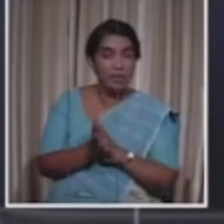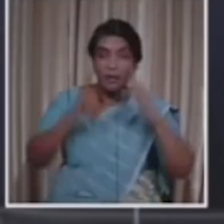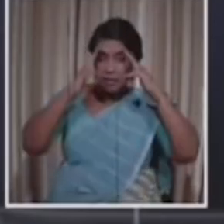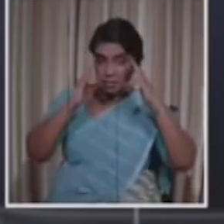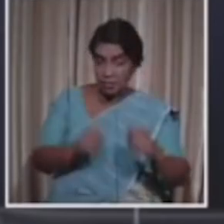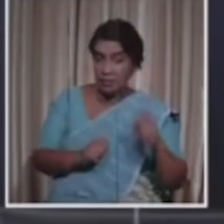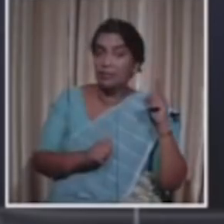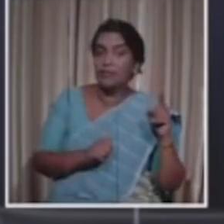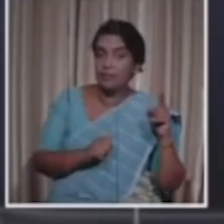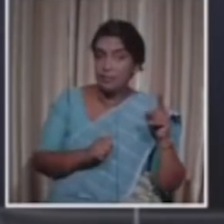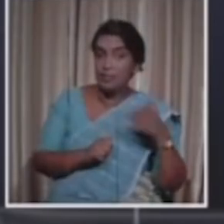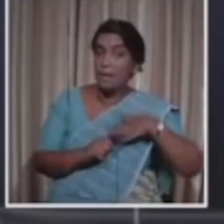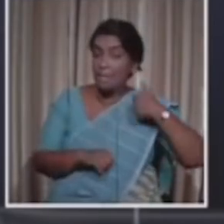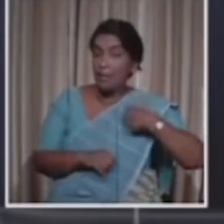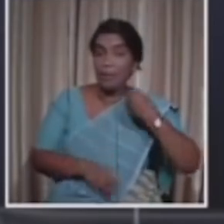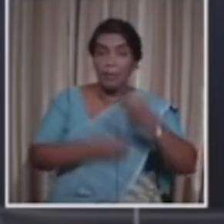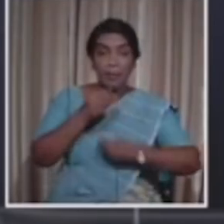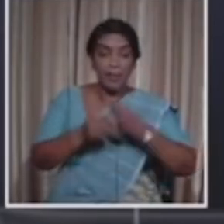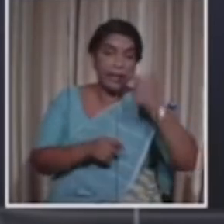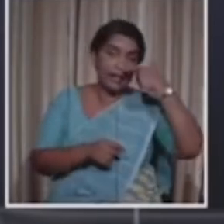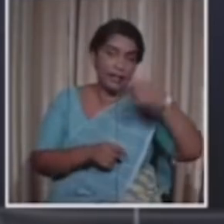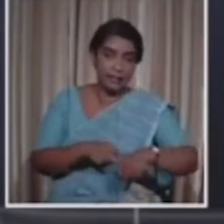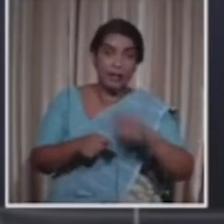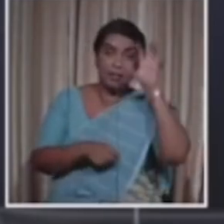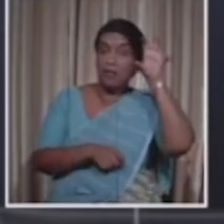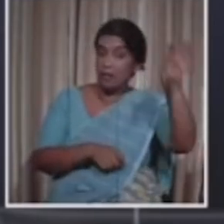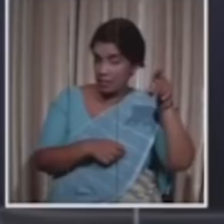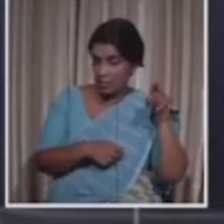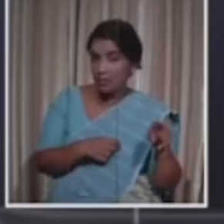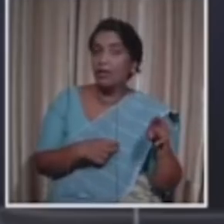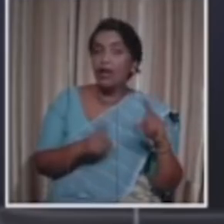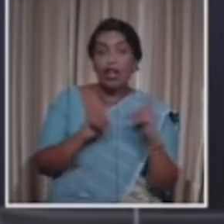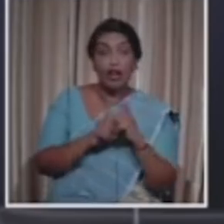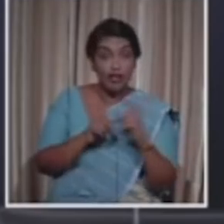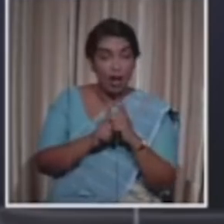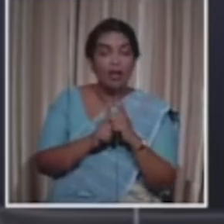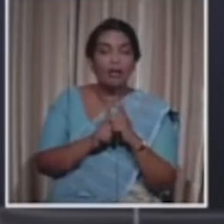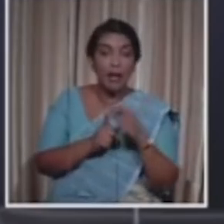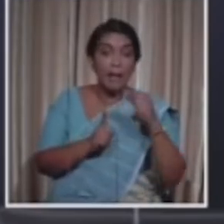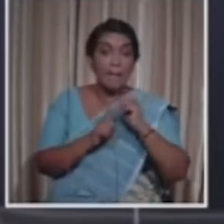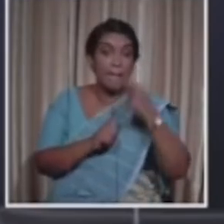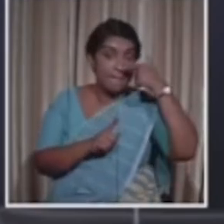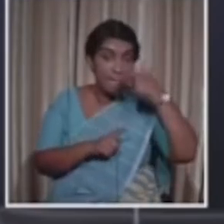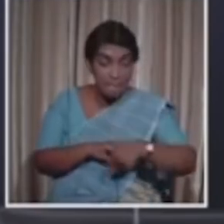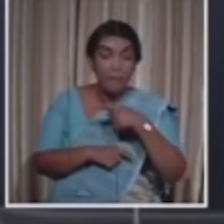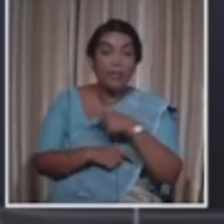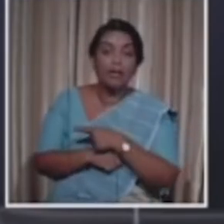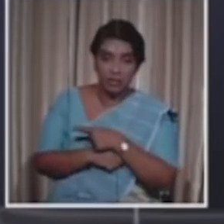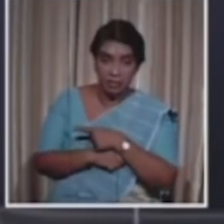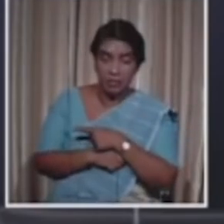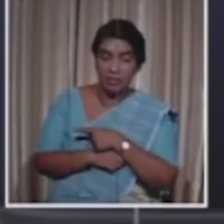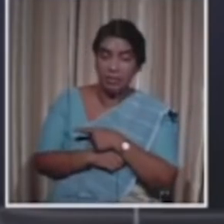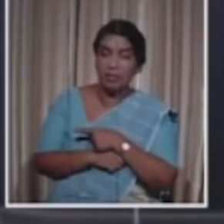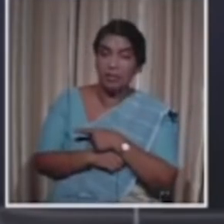arabiyata Pradhana nishpadane tel nishpadane kan rata hatgeta dollar waling petrol products sandaha